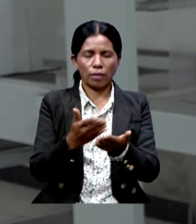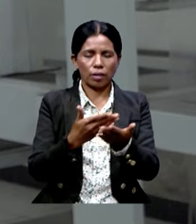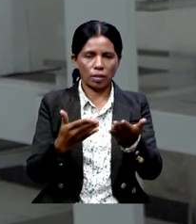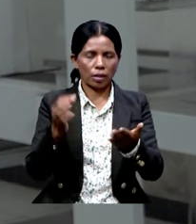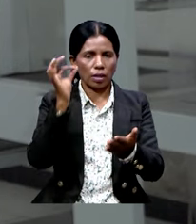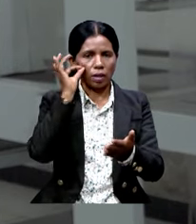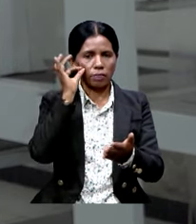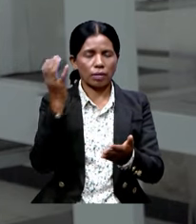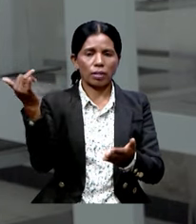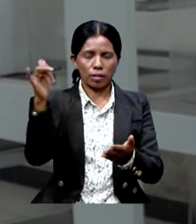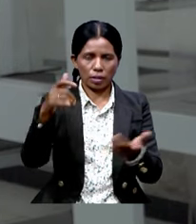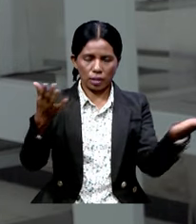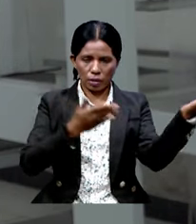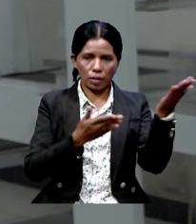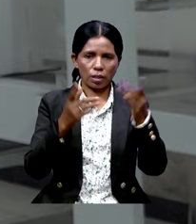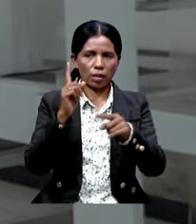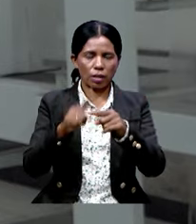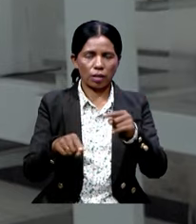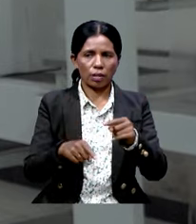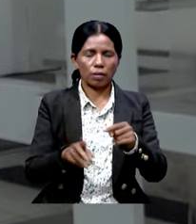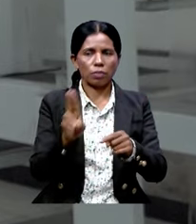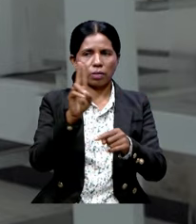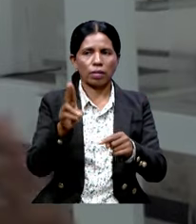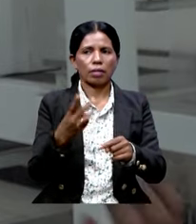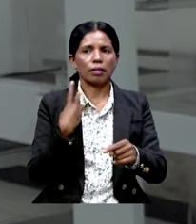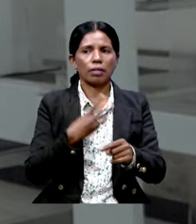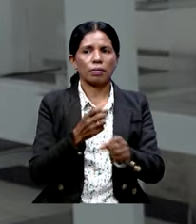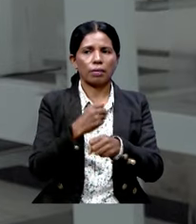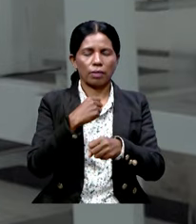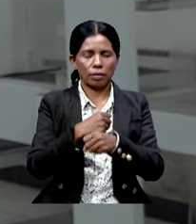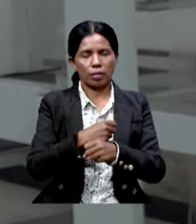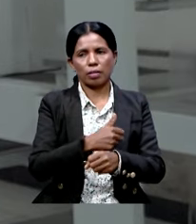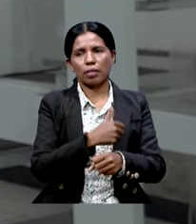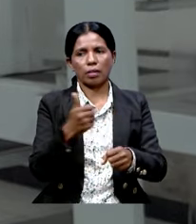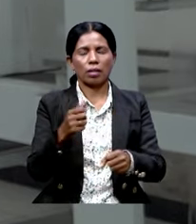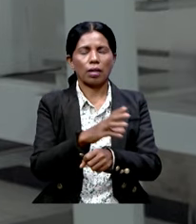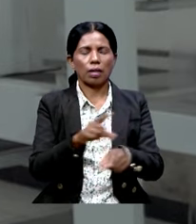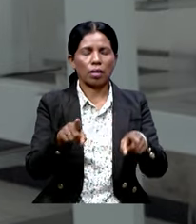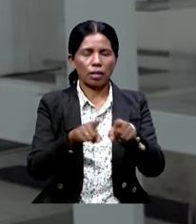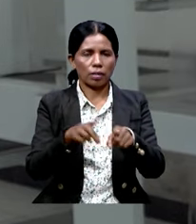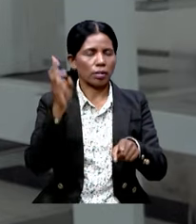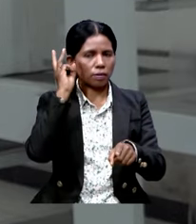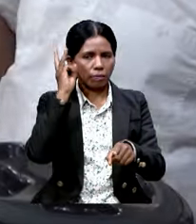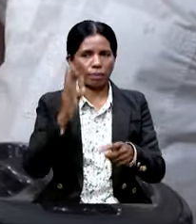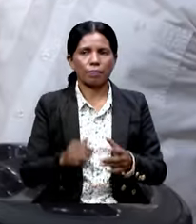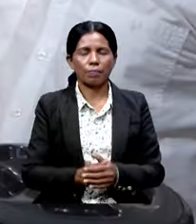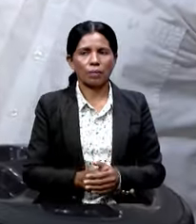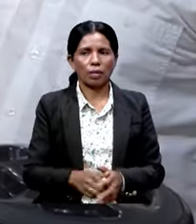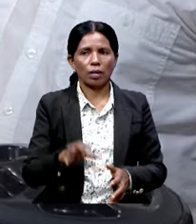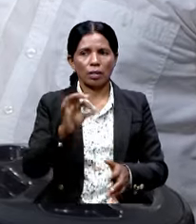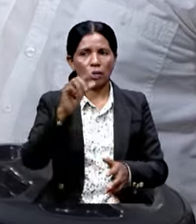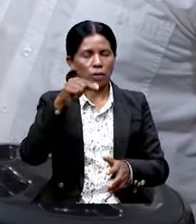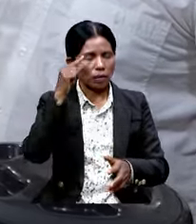mak la bela atau bela uza. Mebe itu bela halu perus buat selok hanya santua whisky hono tintu ne. Nono governo konstitusional lihusi